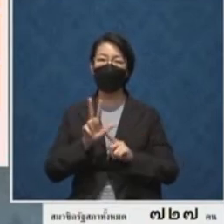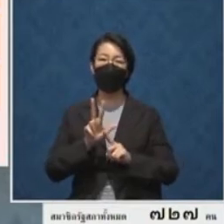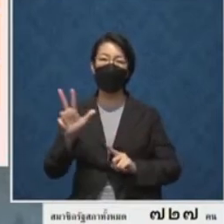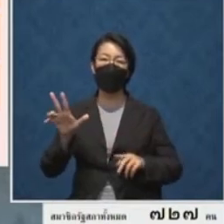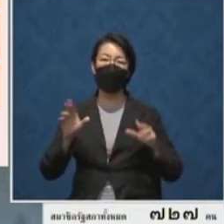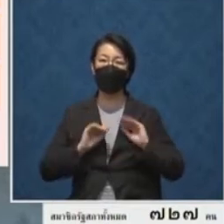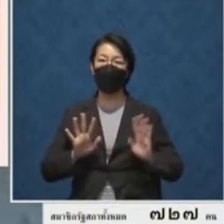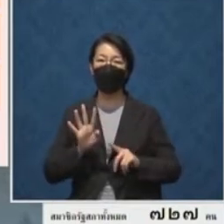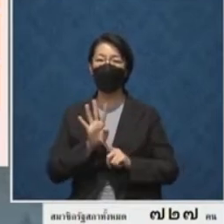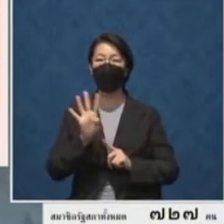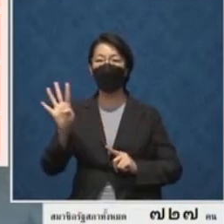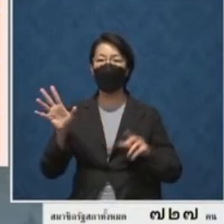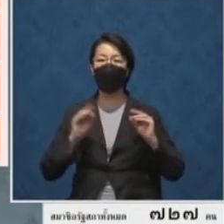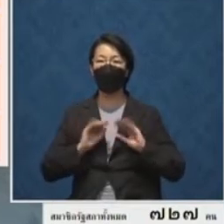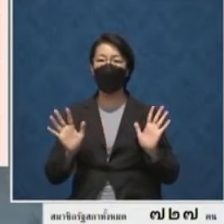ครับ